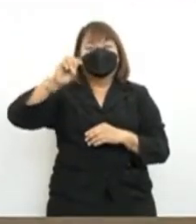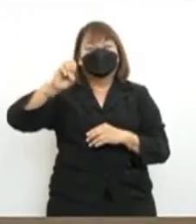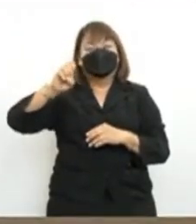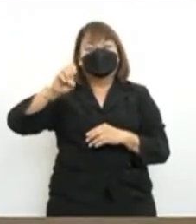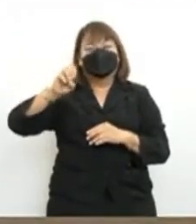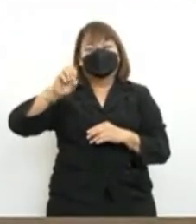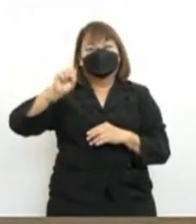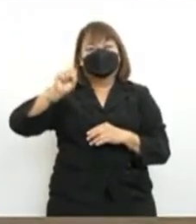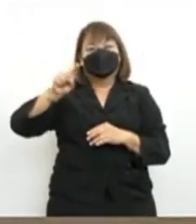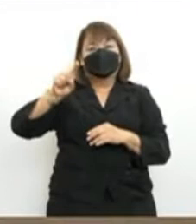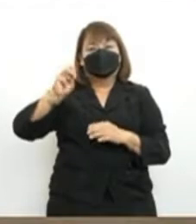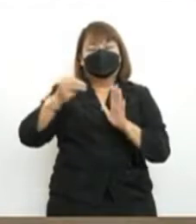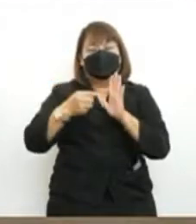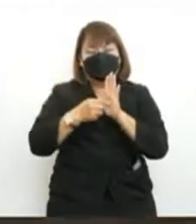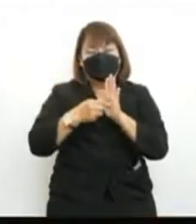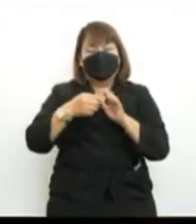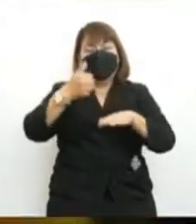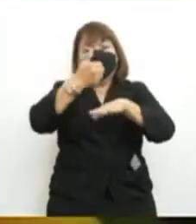เป็นผู้อำนวยการโรงเรียน